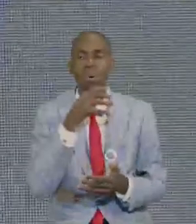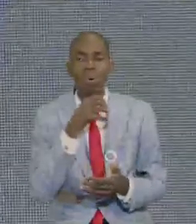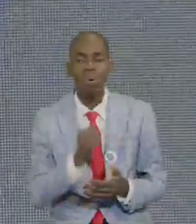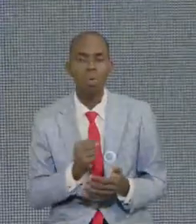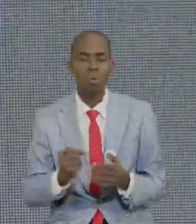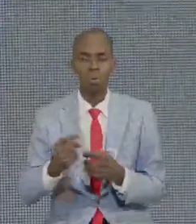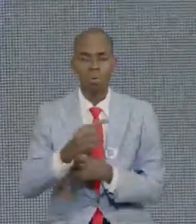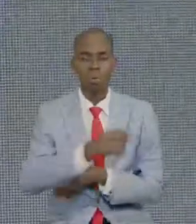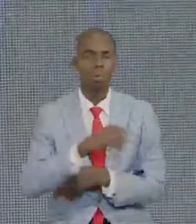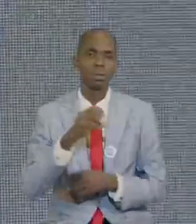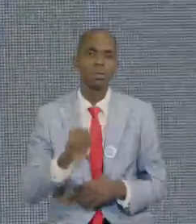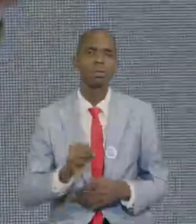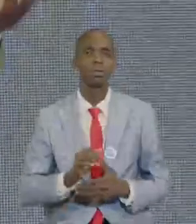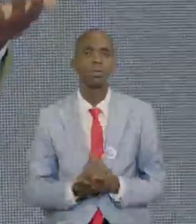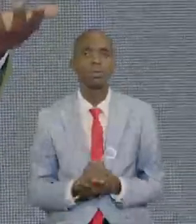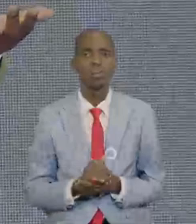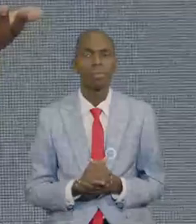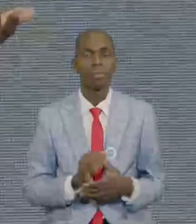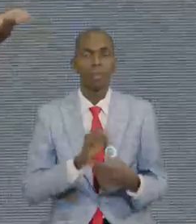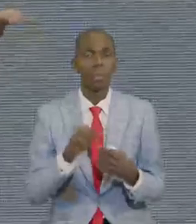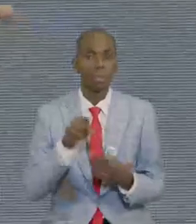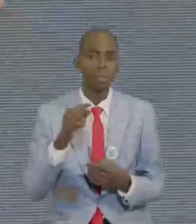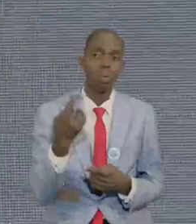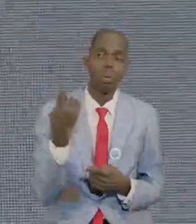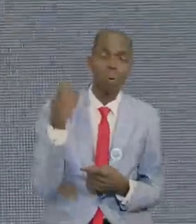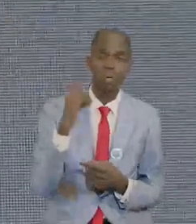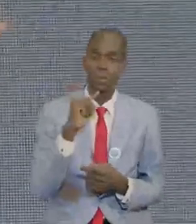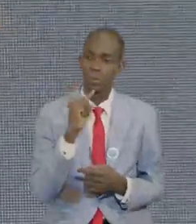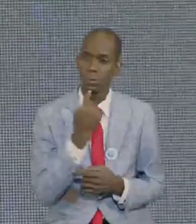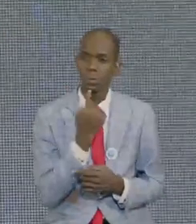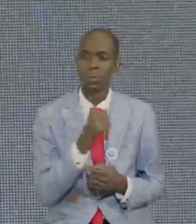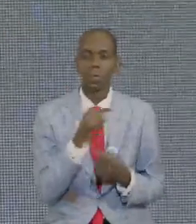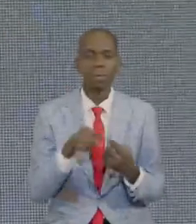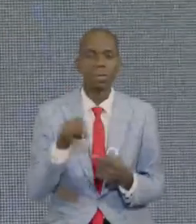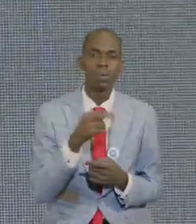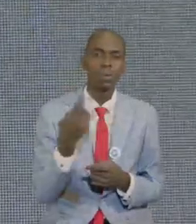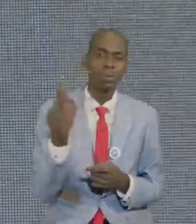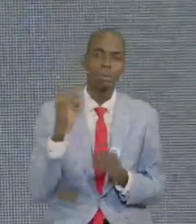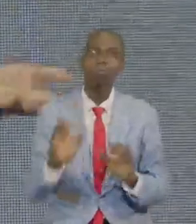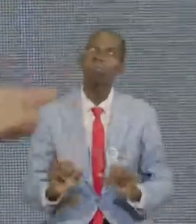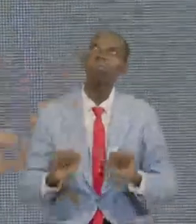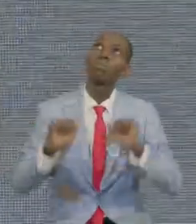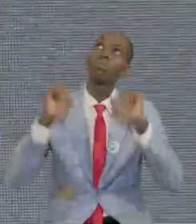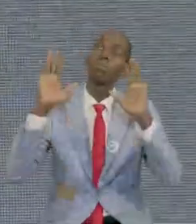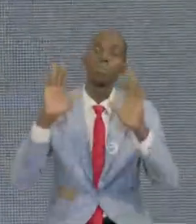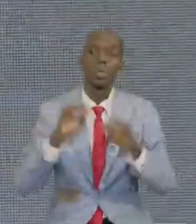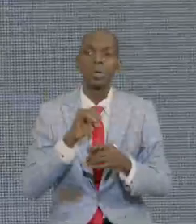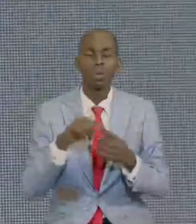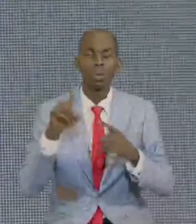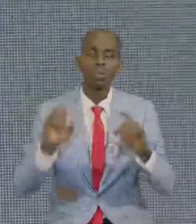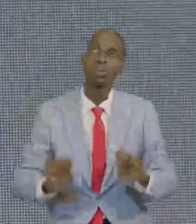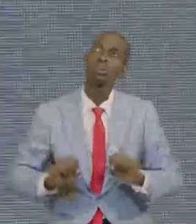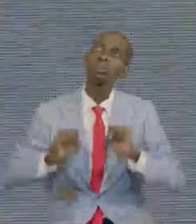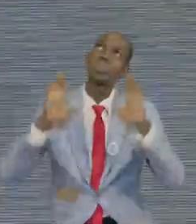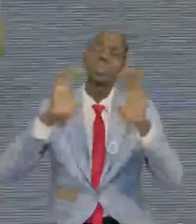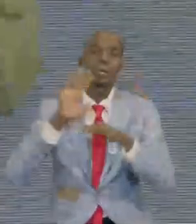beau vieux jour. When you were serious, quand tu étais sérieux, when you are consecrated, quand tu étais consacré, when you surrendered all, quand tu